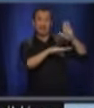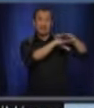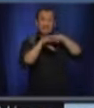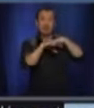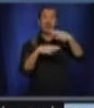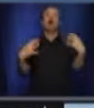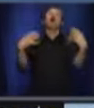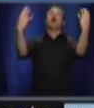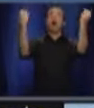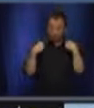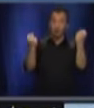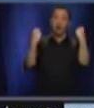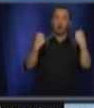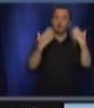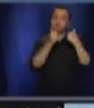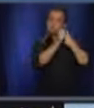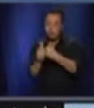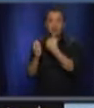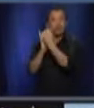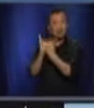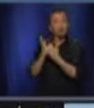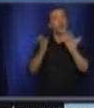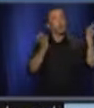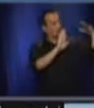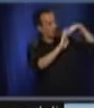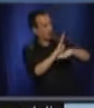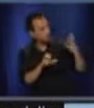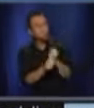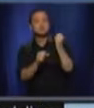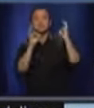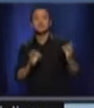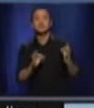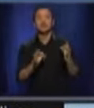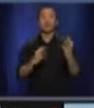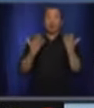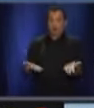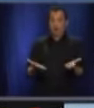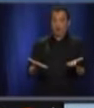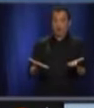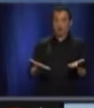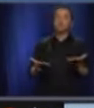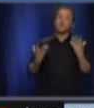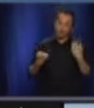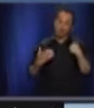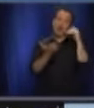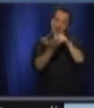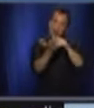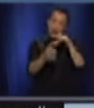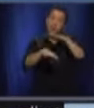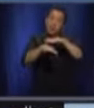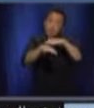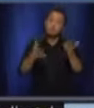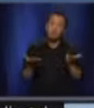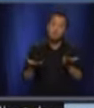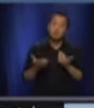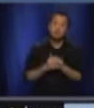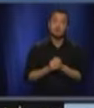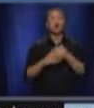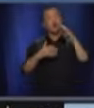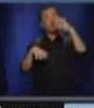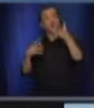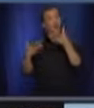vraiment qu'ils peuvent le faire à nouveau. Alors, si on peut passer du jaune à l'orange, bien, je vais revenir, on peut aussi